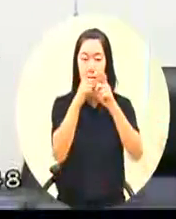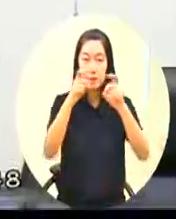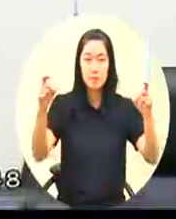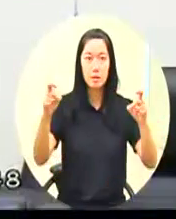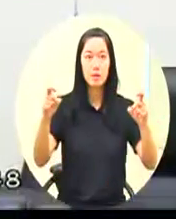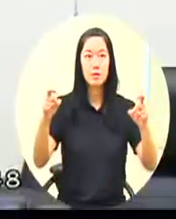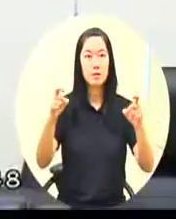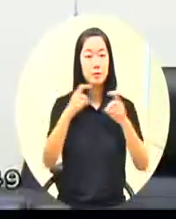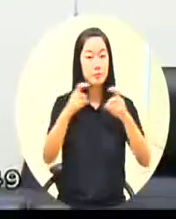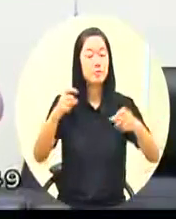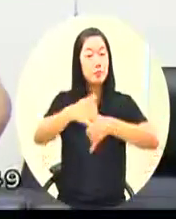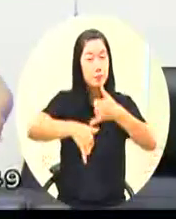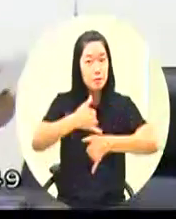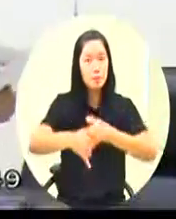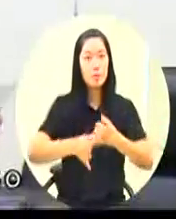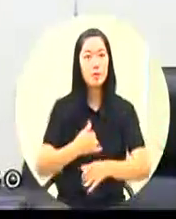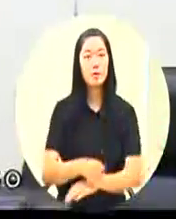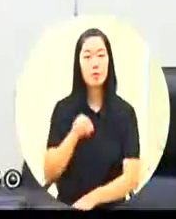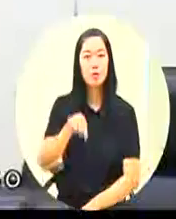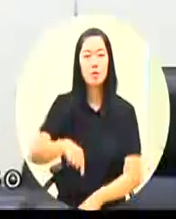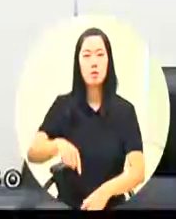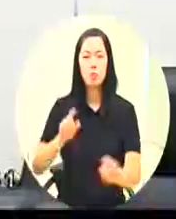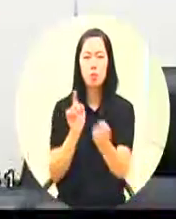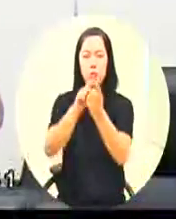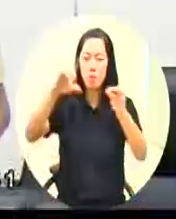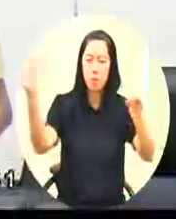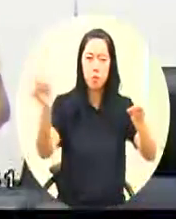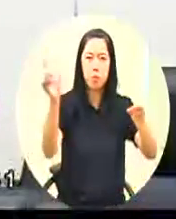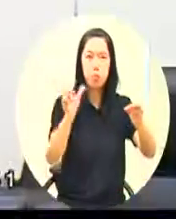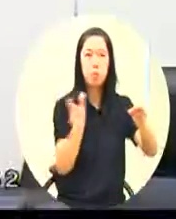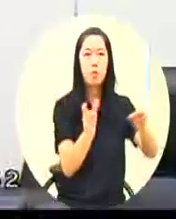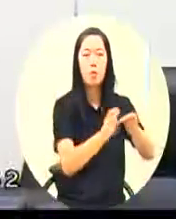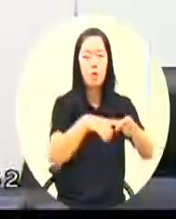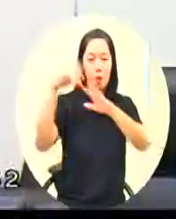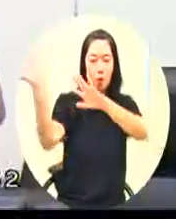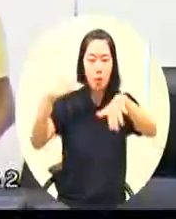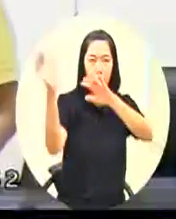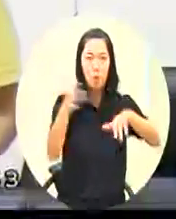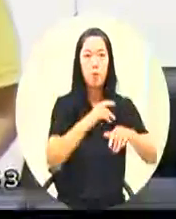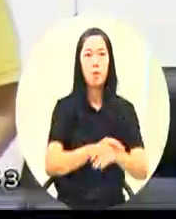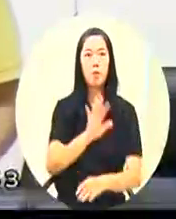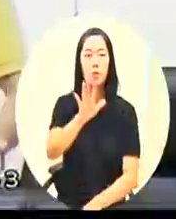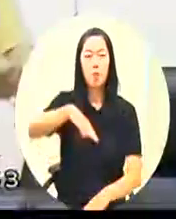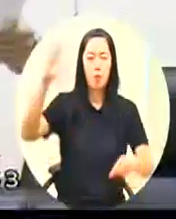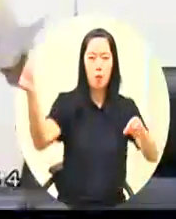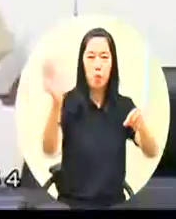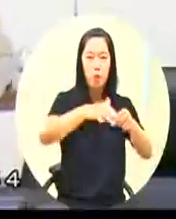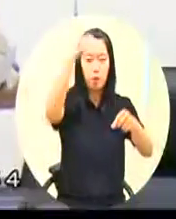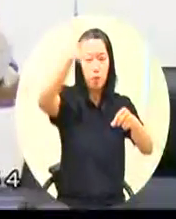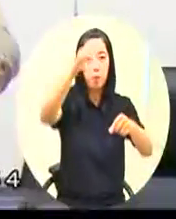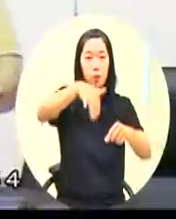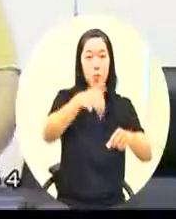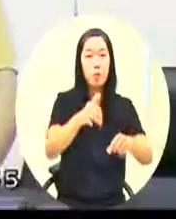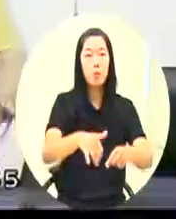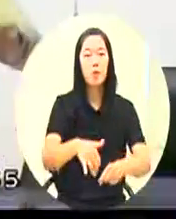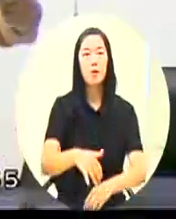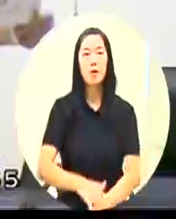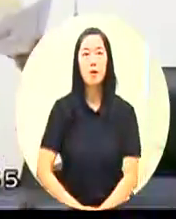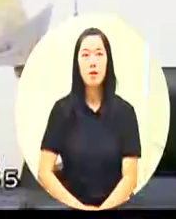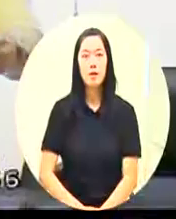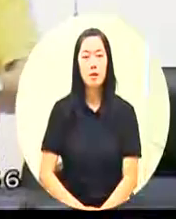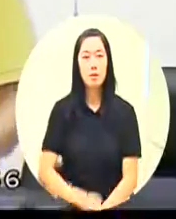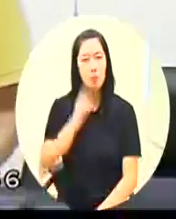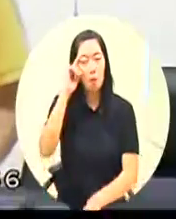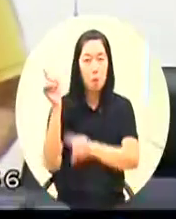剧活动。你都台风哦，这个我们在风，它其实也不是台风，有怪风大雨来搅和。第一天演